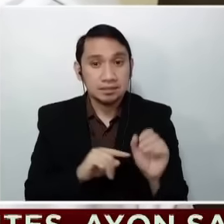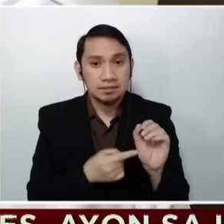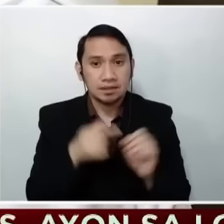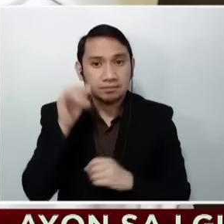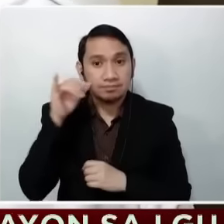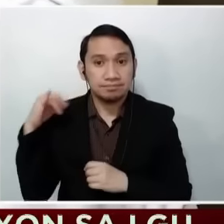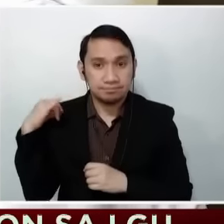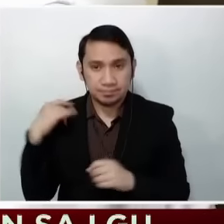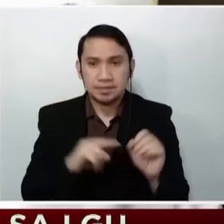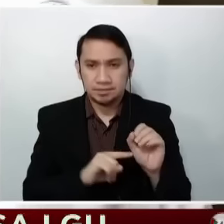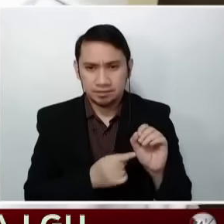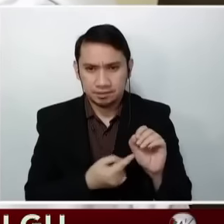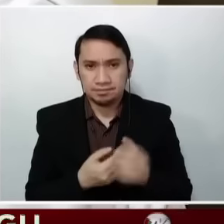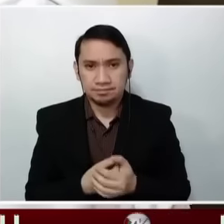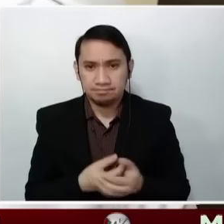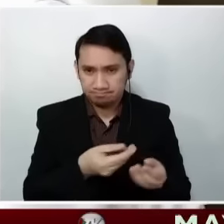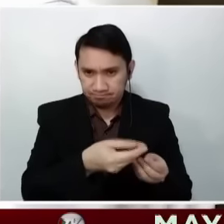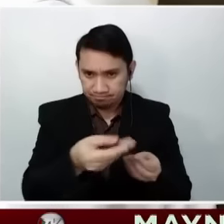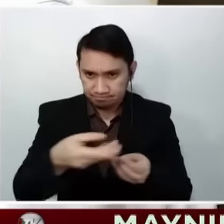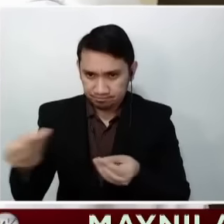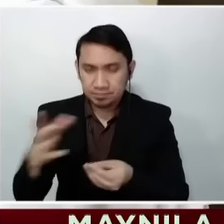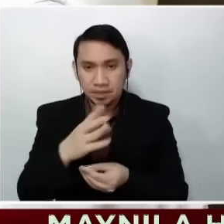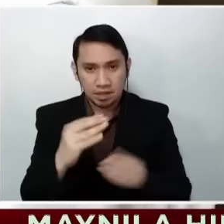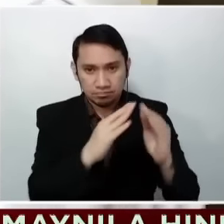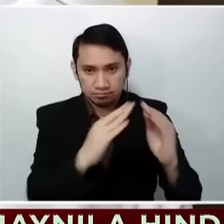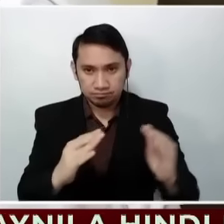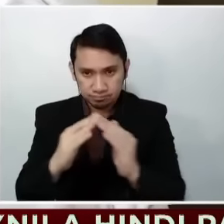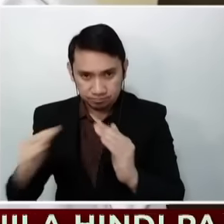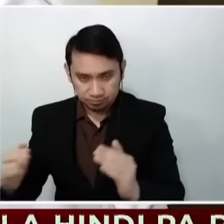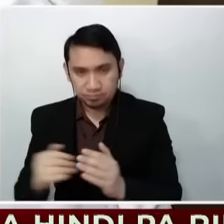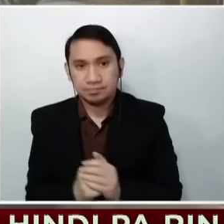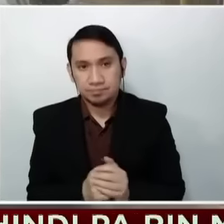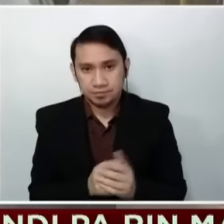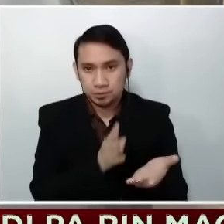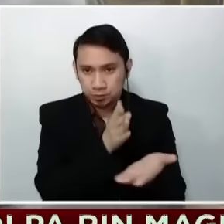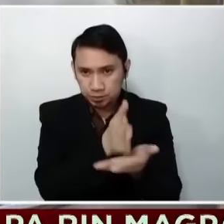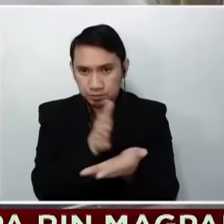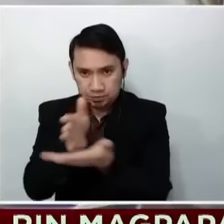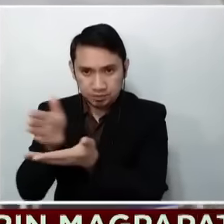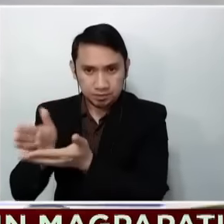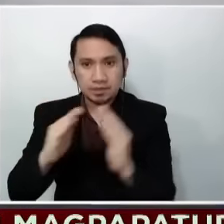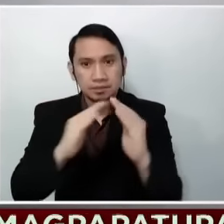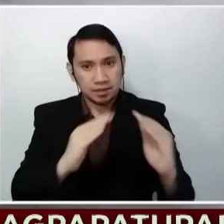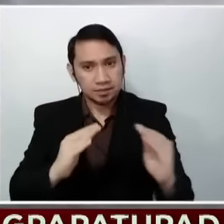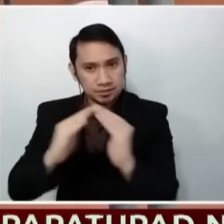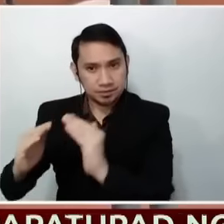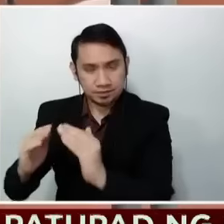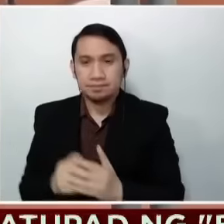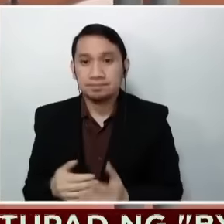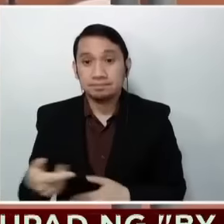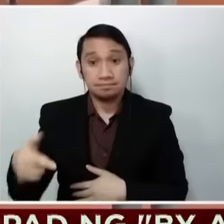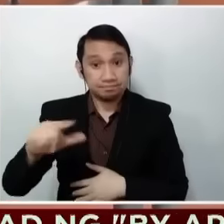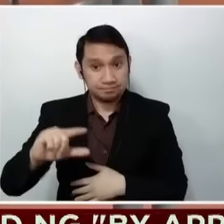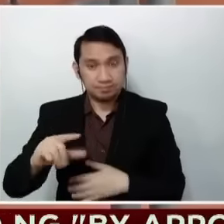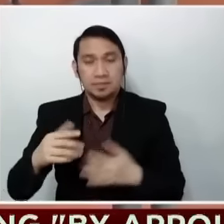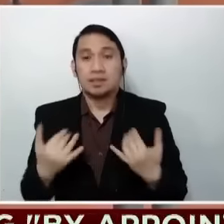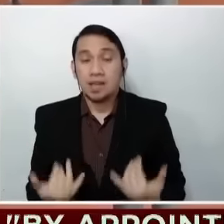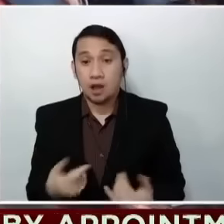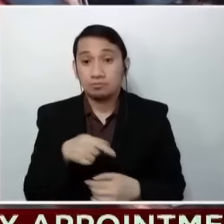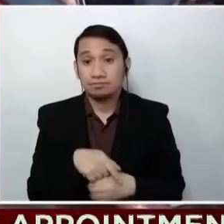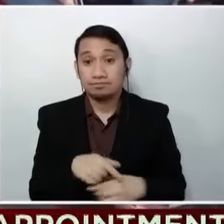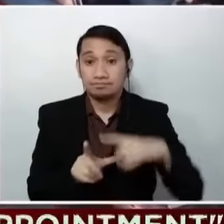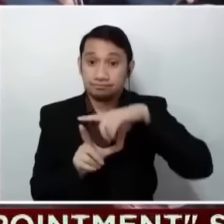nag-start na tayo at binabahay-bahay din po natin yung mga stand-alone houses natin. Bukod sa quarantine pass,